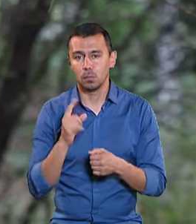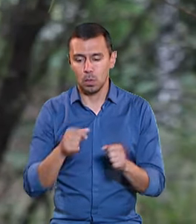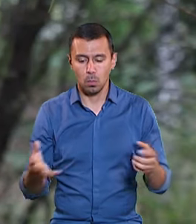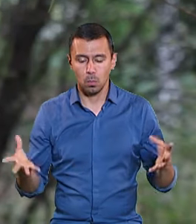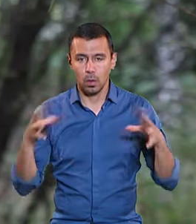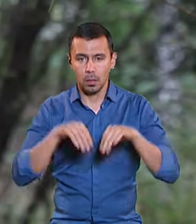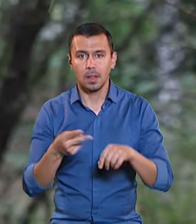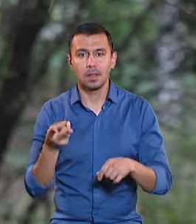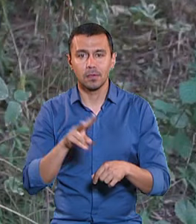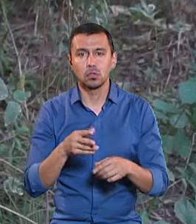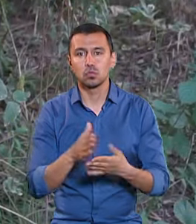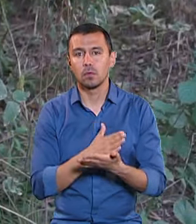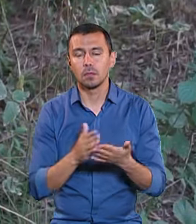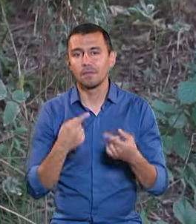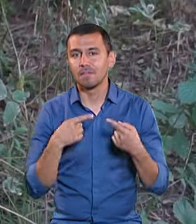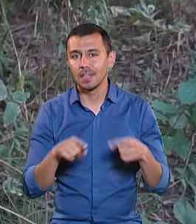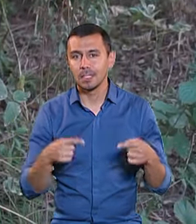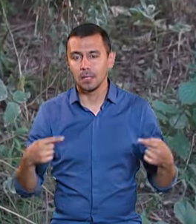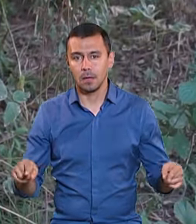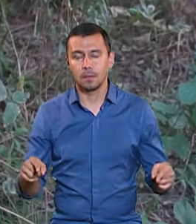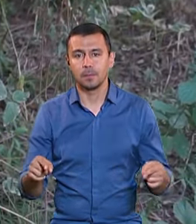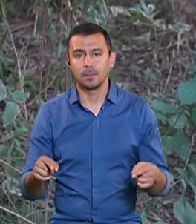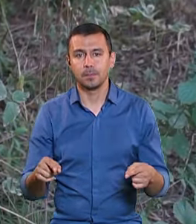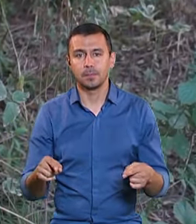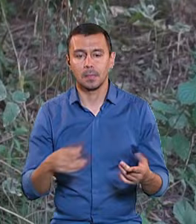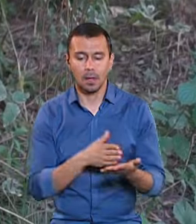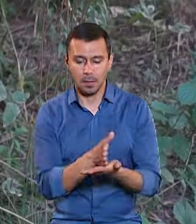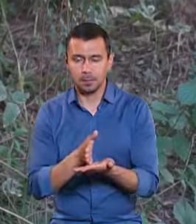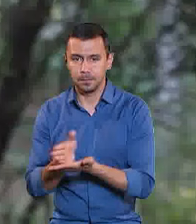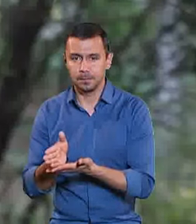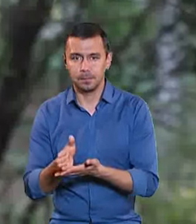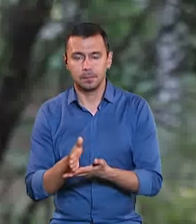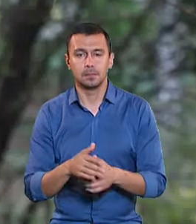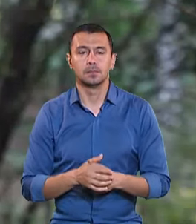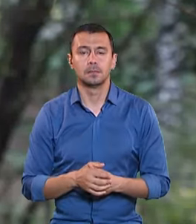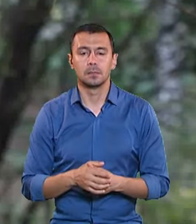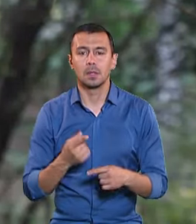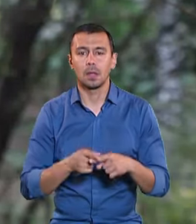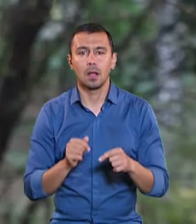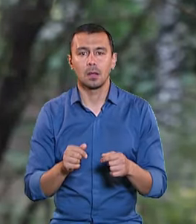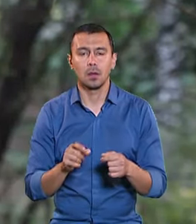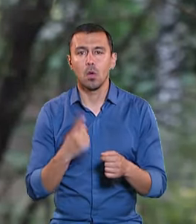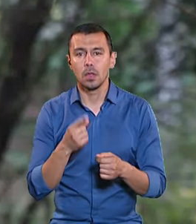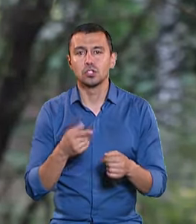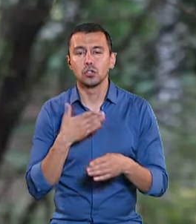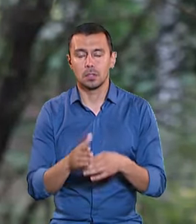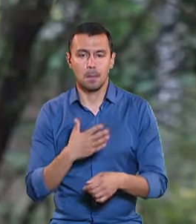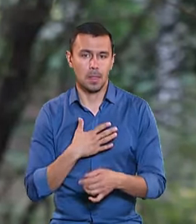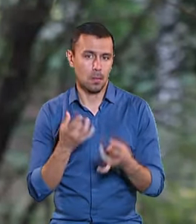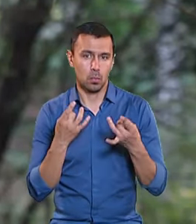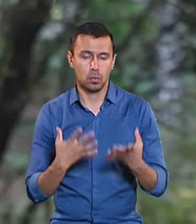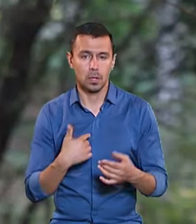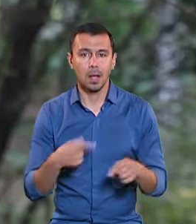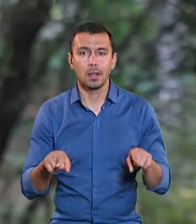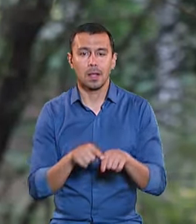такі дві зовсім в різних плоскостях, знаєте, речі. Ну, це як невід'ємна частина мене просто.